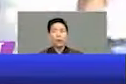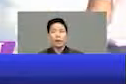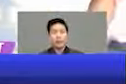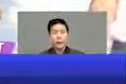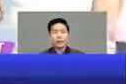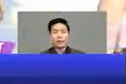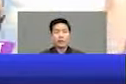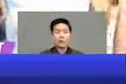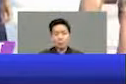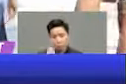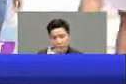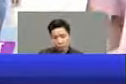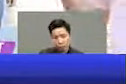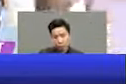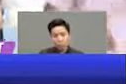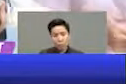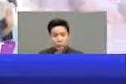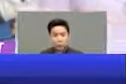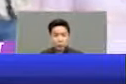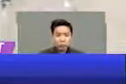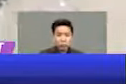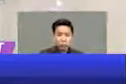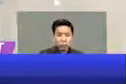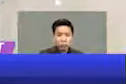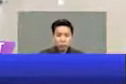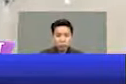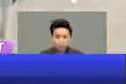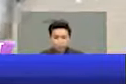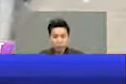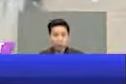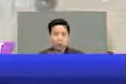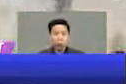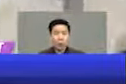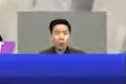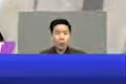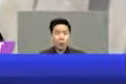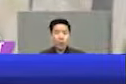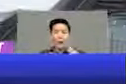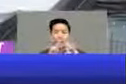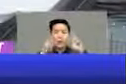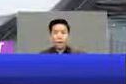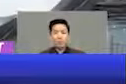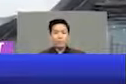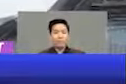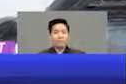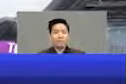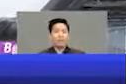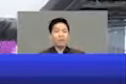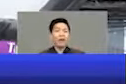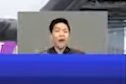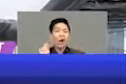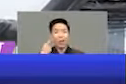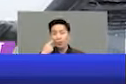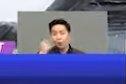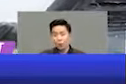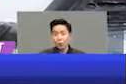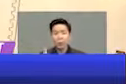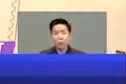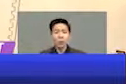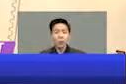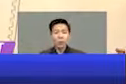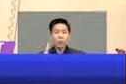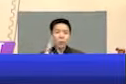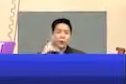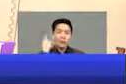ม่ได้มาท่องเที่ยวเลยในเมืองไทยแล้วก็เงียบเหงาอย่างมากมายทีเดียวเพราะว่าโดยพ้อยิ่งอย่างช